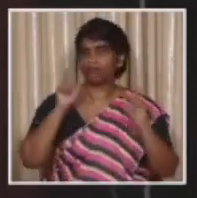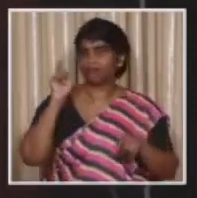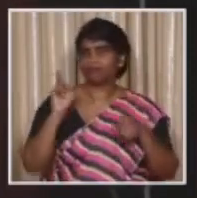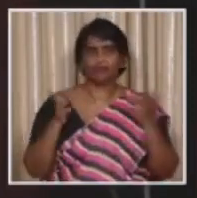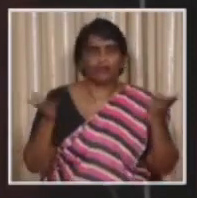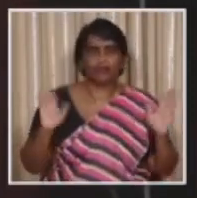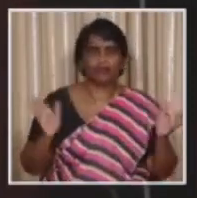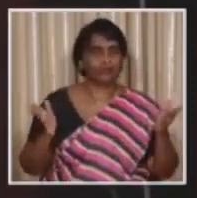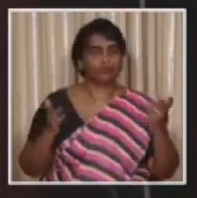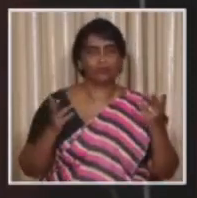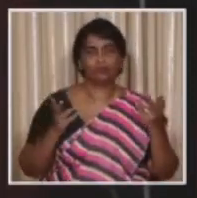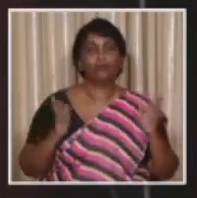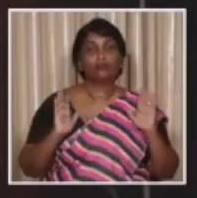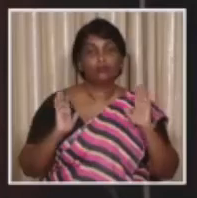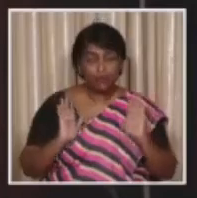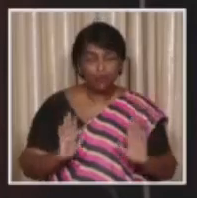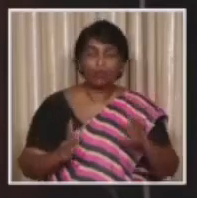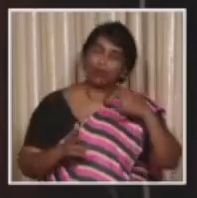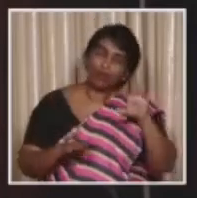නිස්සංකද මොකාද අරූද මුන්න